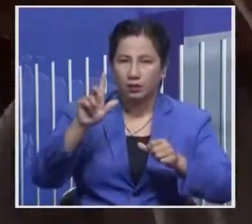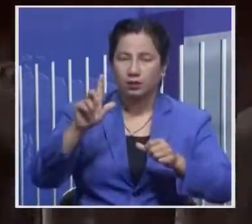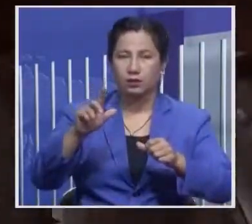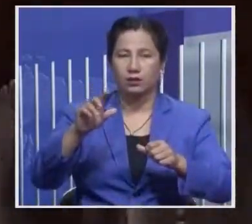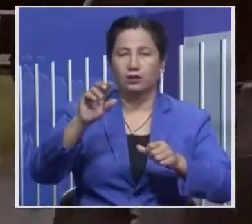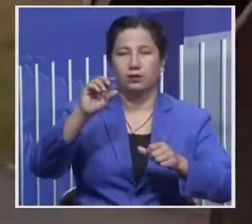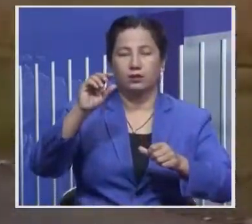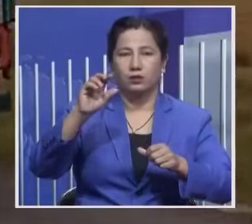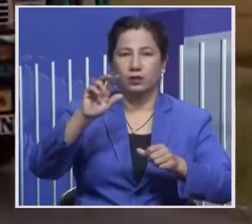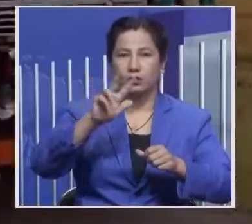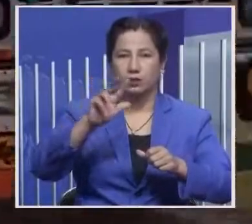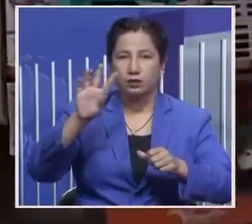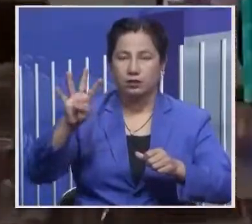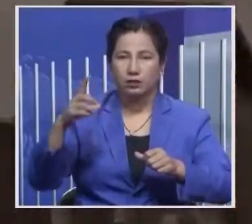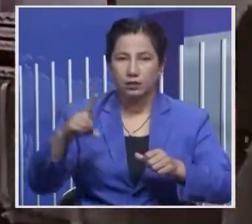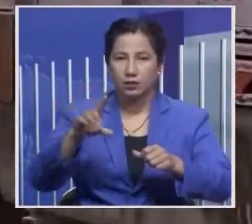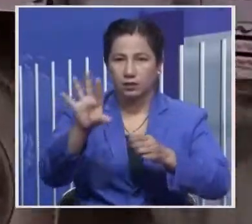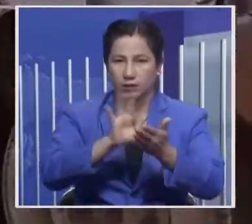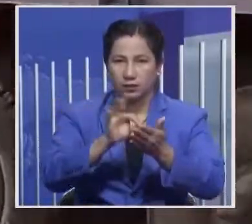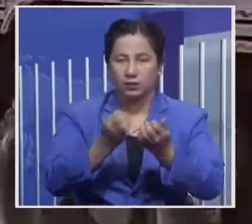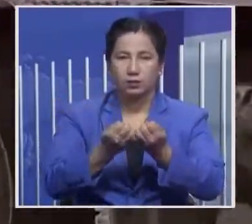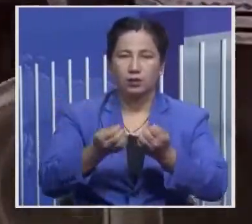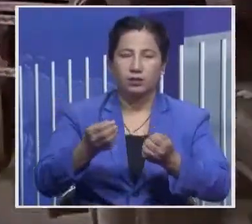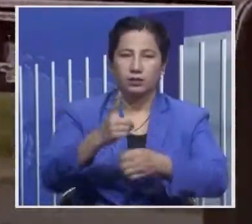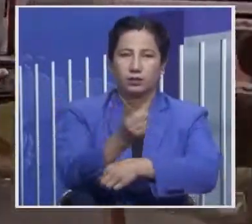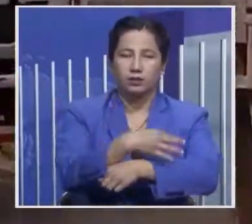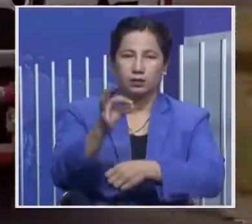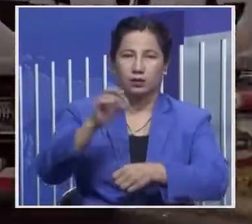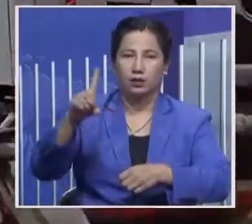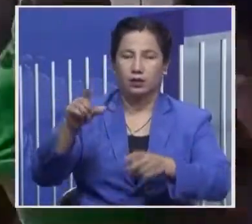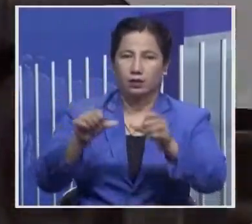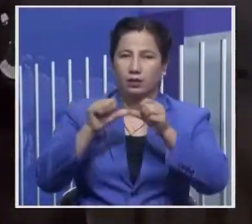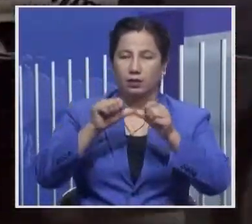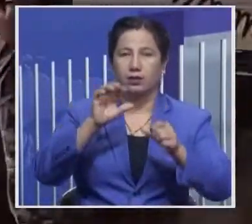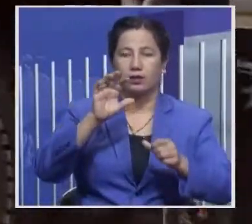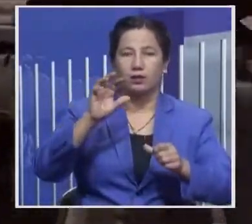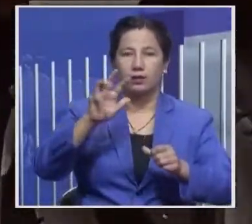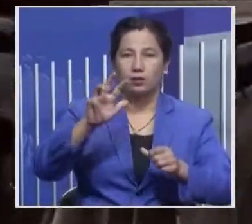1,38,84,10,000 राजस्व संकलन भएको हो। गत वर्ष भन्सार कार्यालयलाई